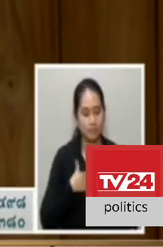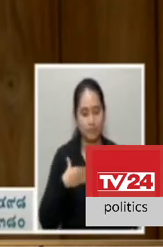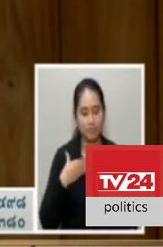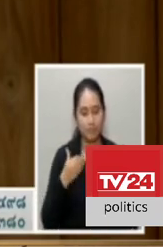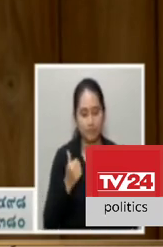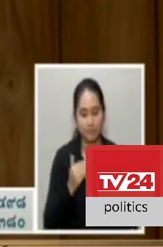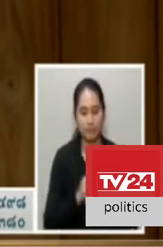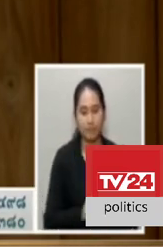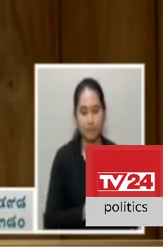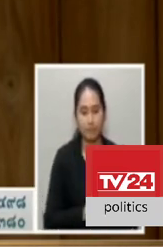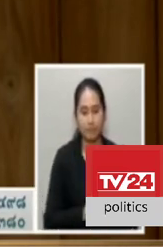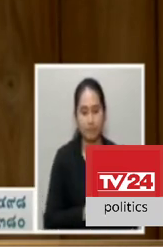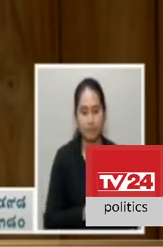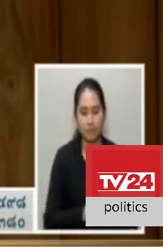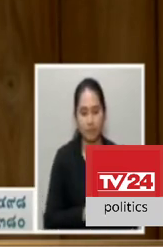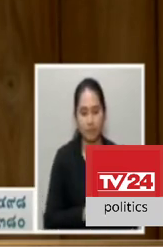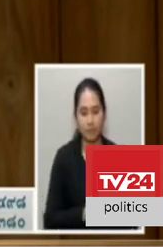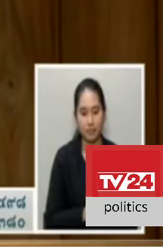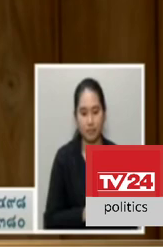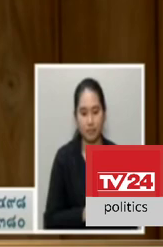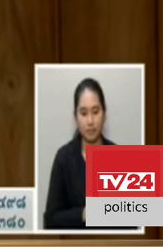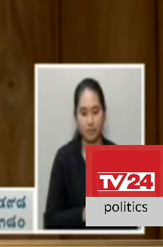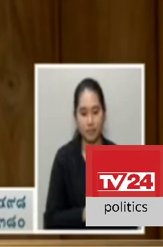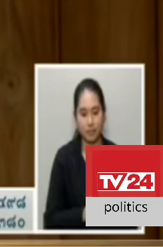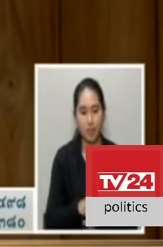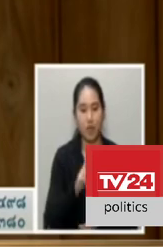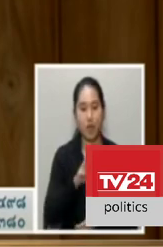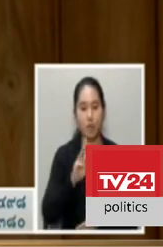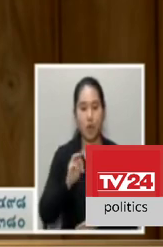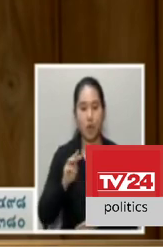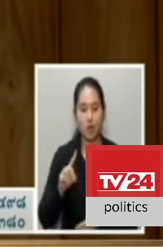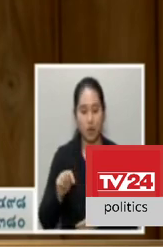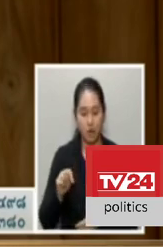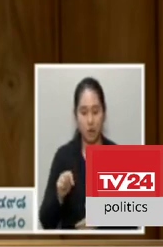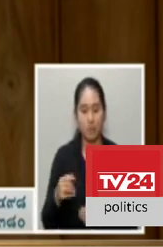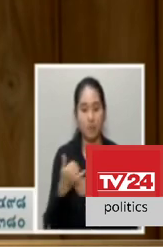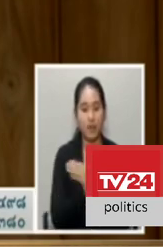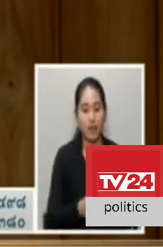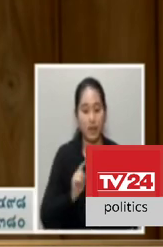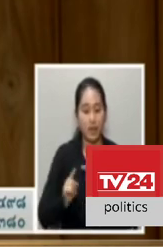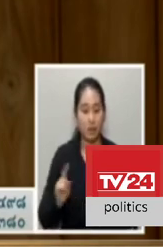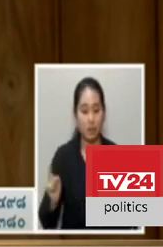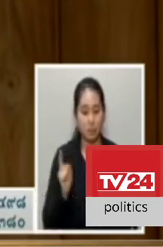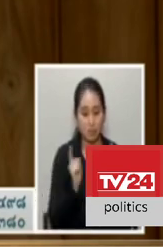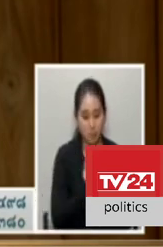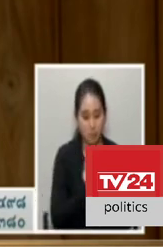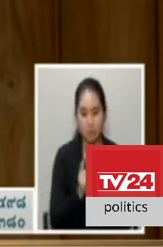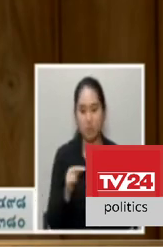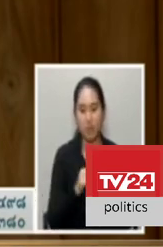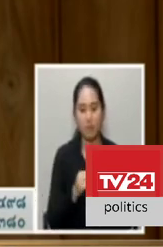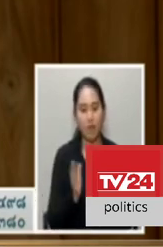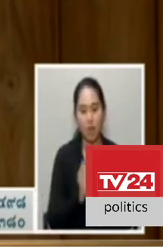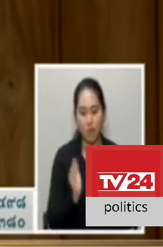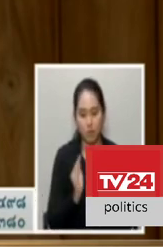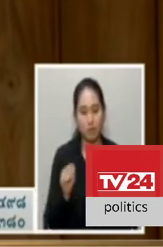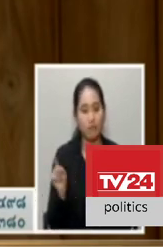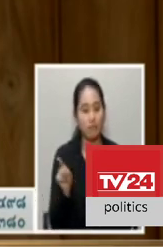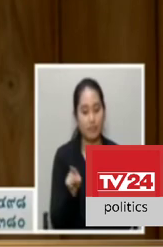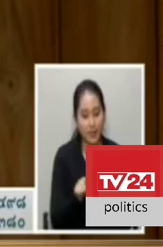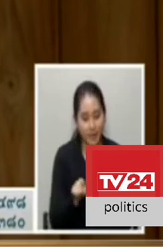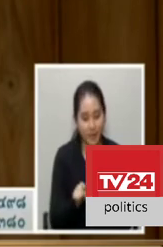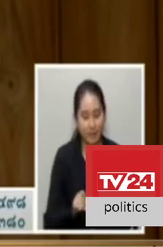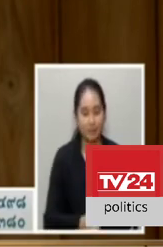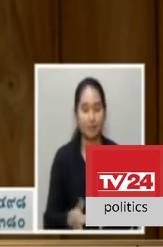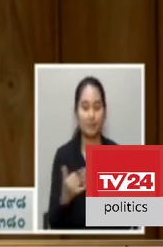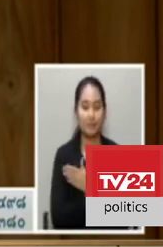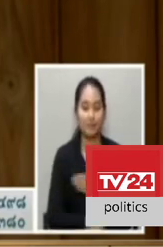ผมก็เลยขอเกริ่นว่าในระดับรัฐมนตรีต่างประเทศทุกคนที่มาลาผมก็ขอบคุณเช่นเดียวกันนะเวียดน